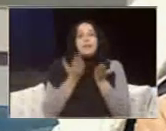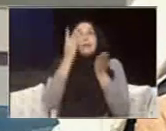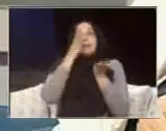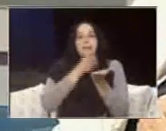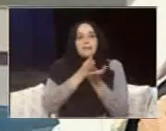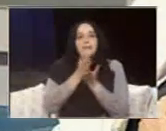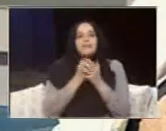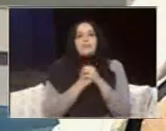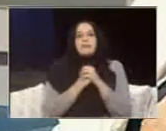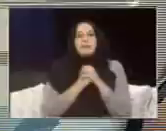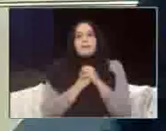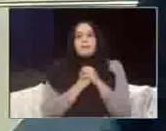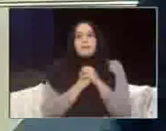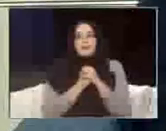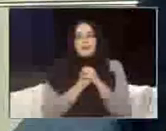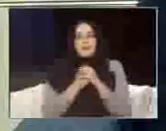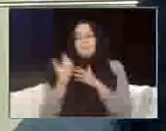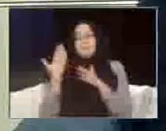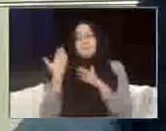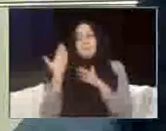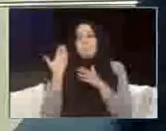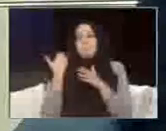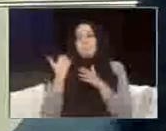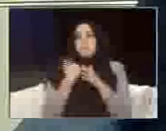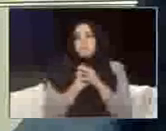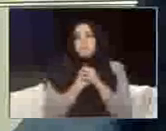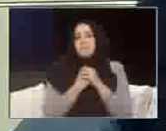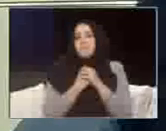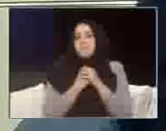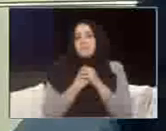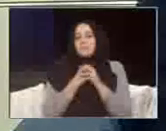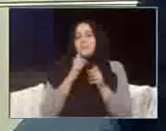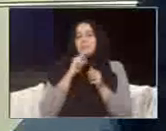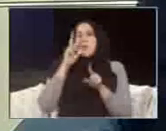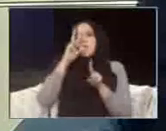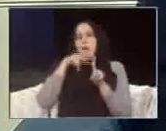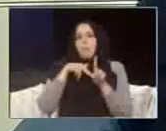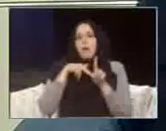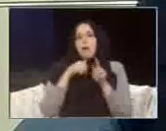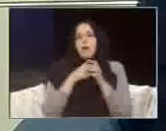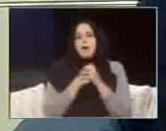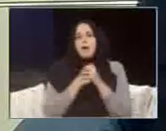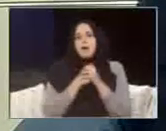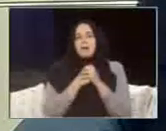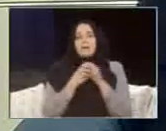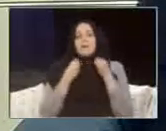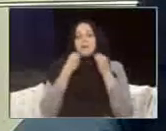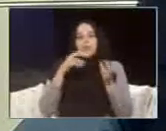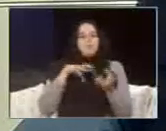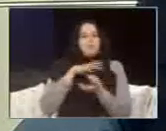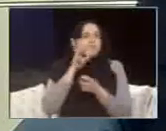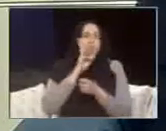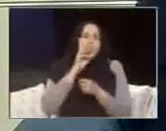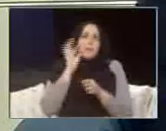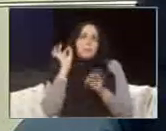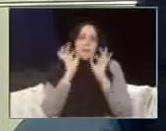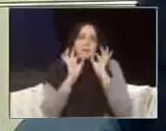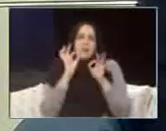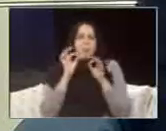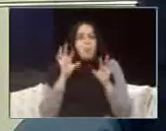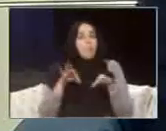يهديه يعني راه في هذه الأيام راه في حوالي 3 أشهر راه داير لي واحد المشاكل غير